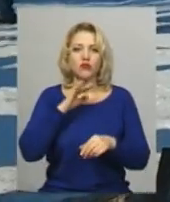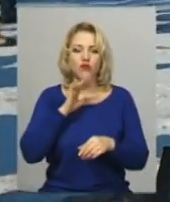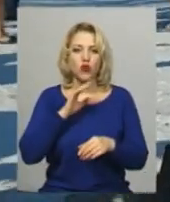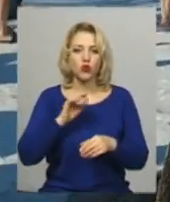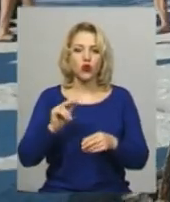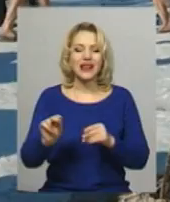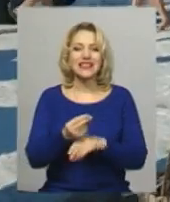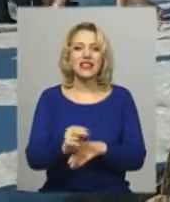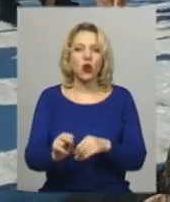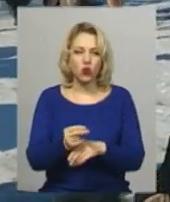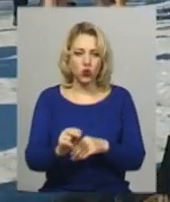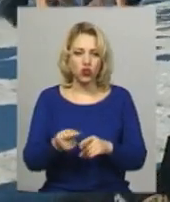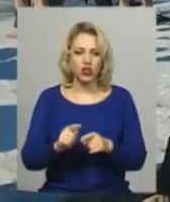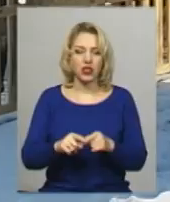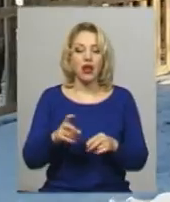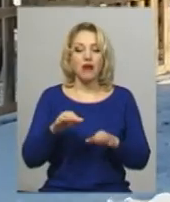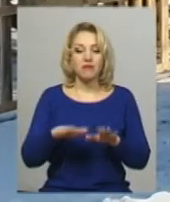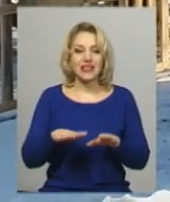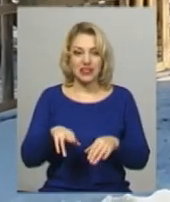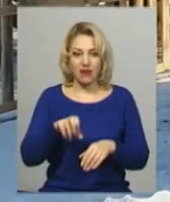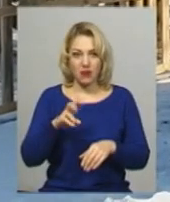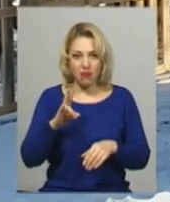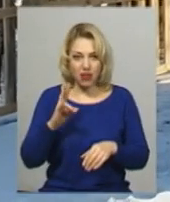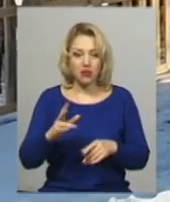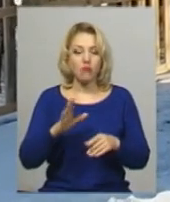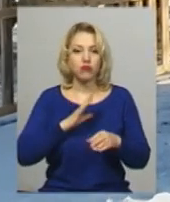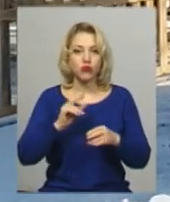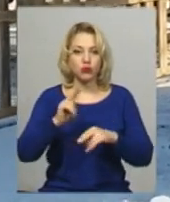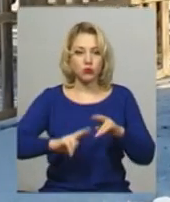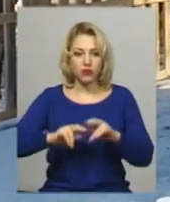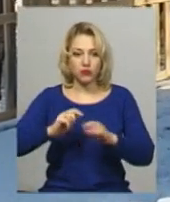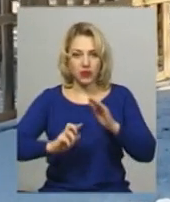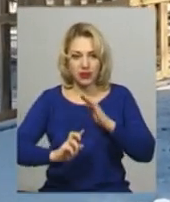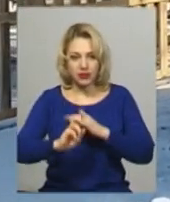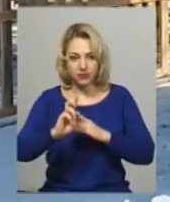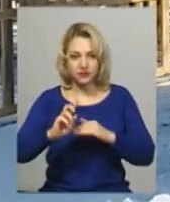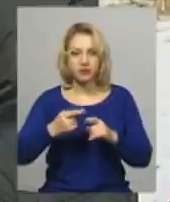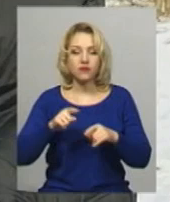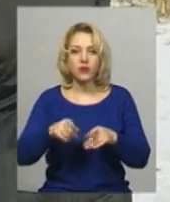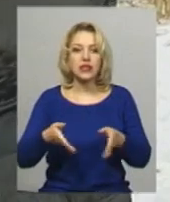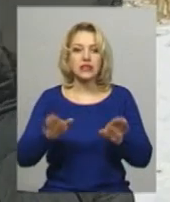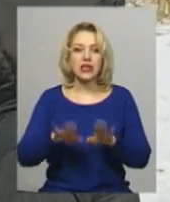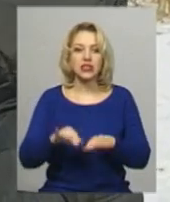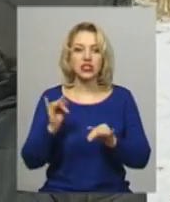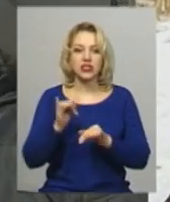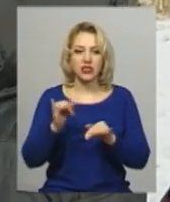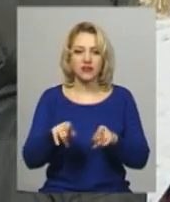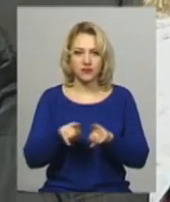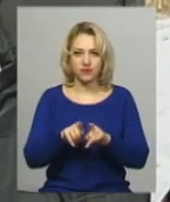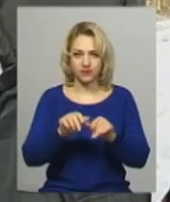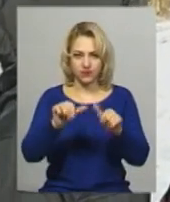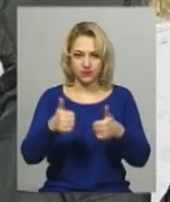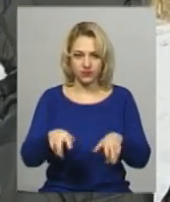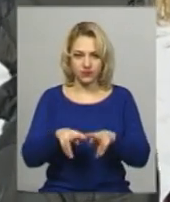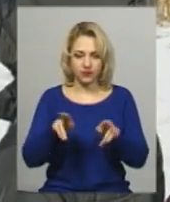у 1906 році місцевий пан звів каплицю, яка збереглася в первозданному вигляді до наших днів. Каплиця знаходиться